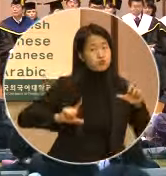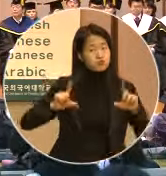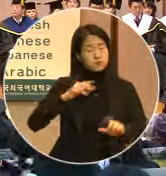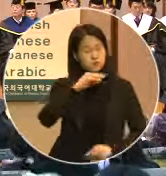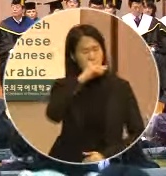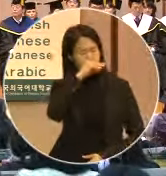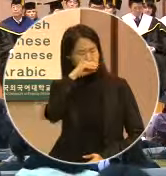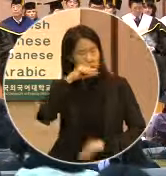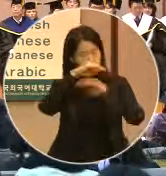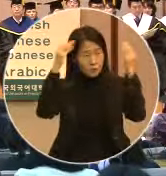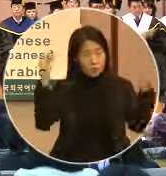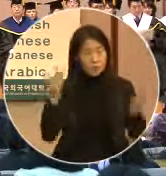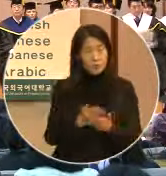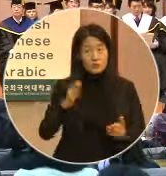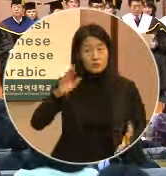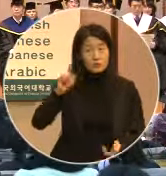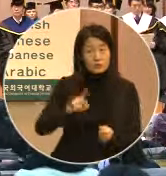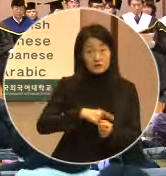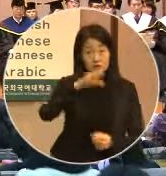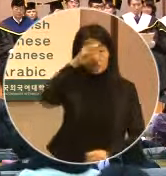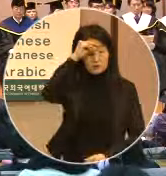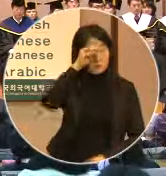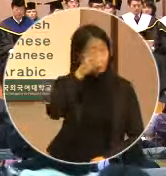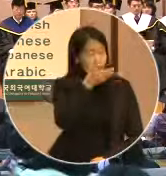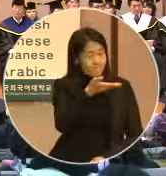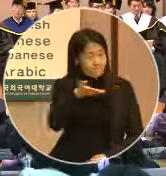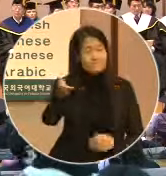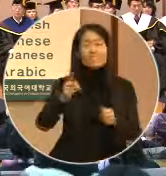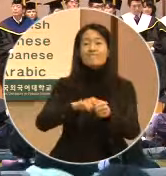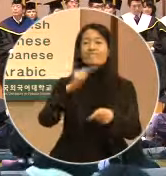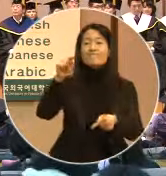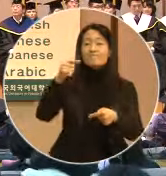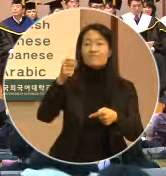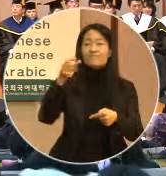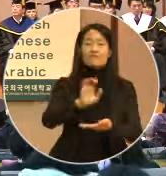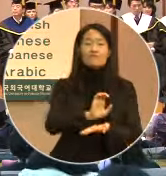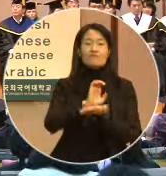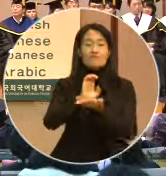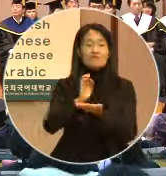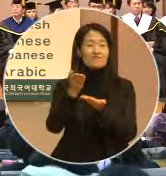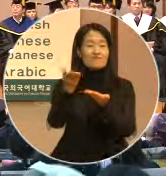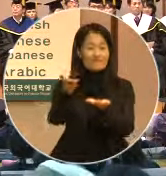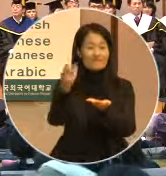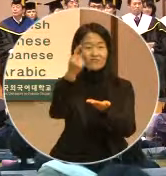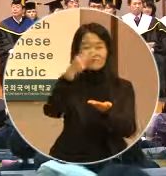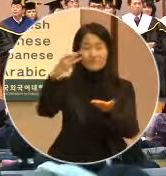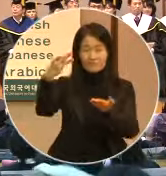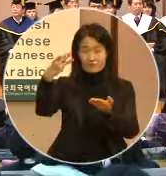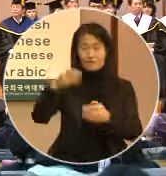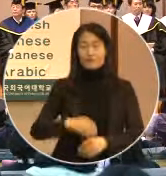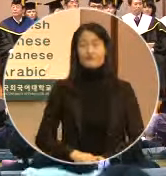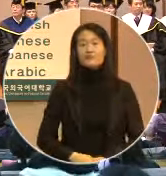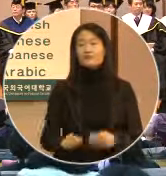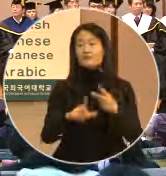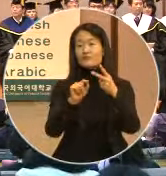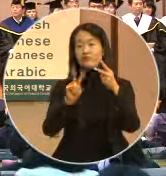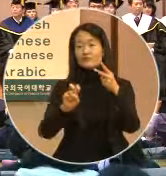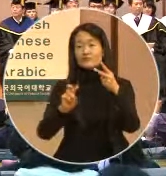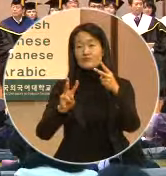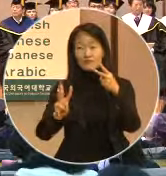단정하여 모든 학생들의 모범이 되므로 이에 상장과 상패를 수여함. 2013년